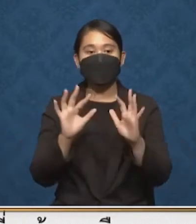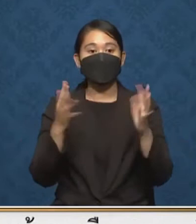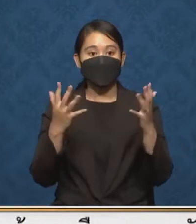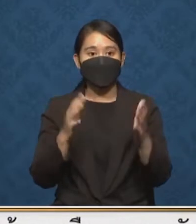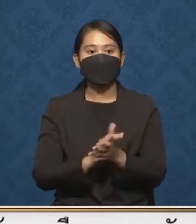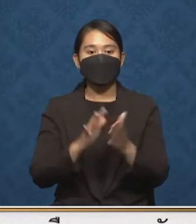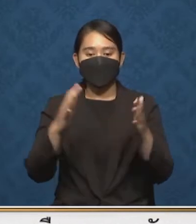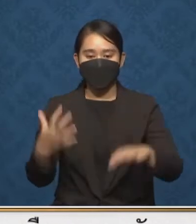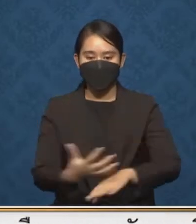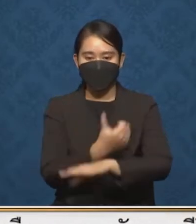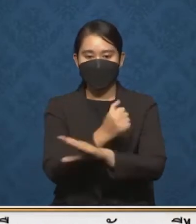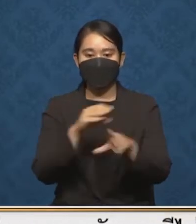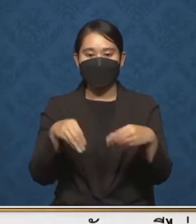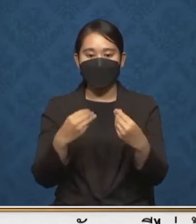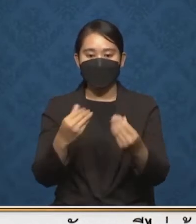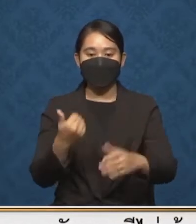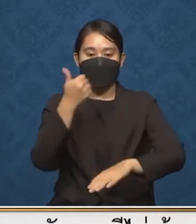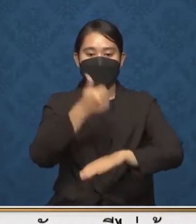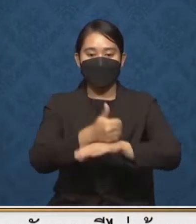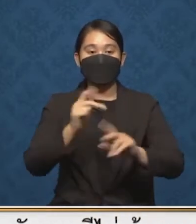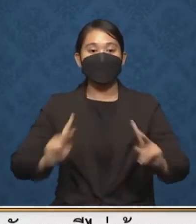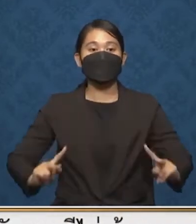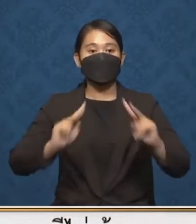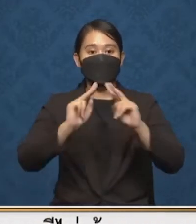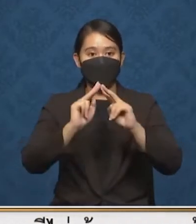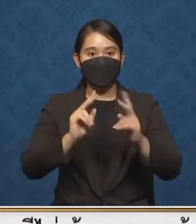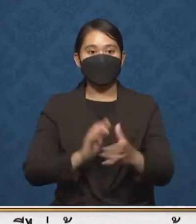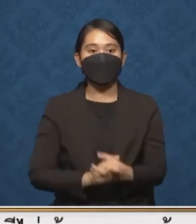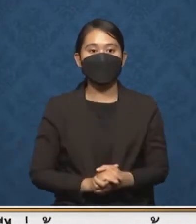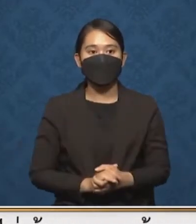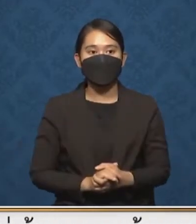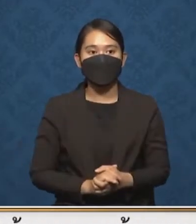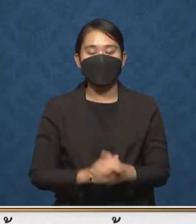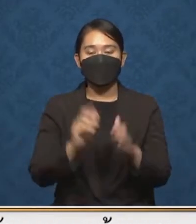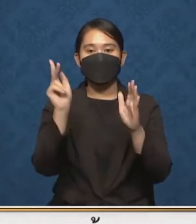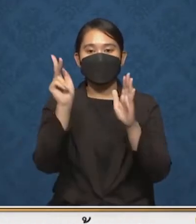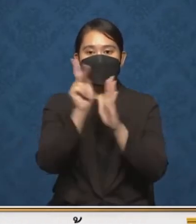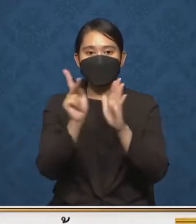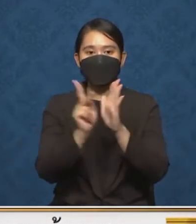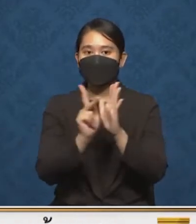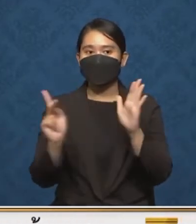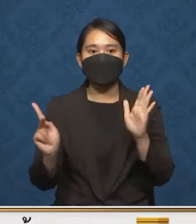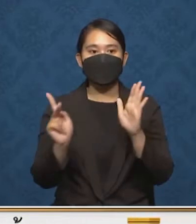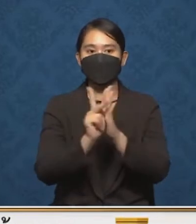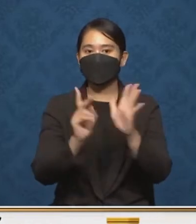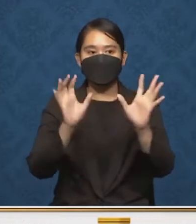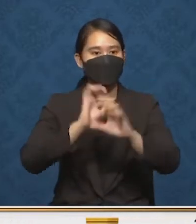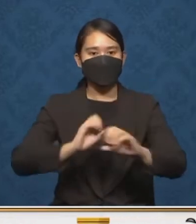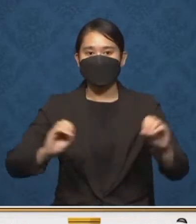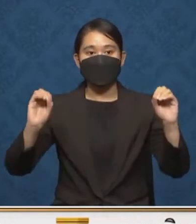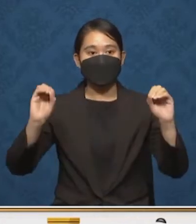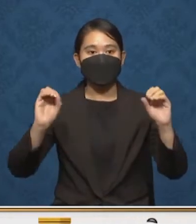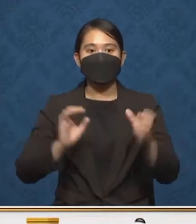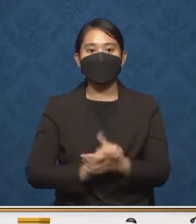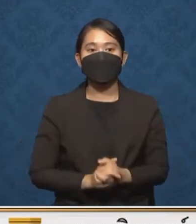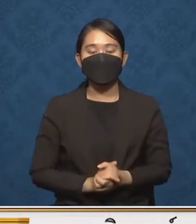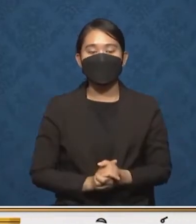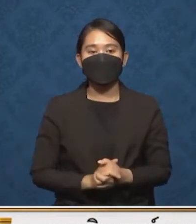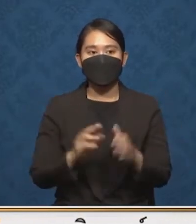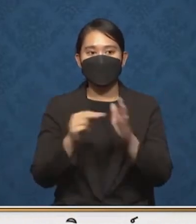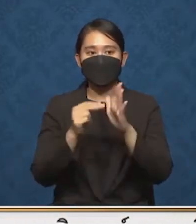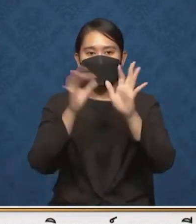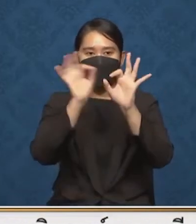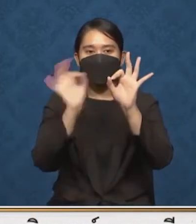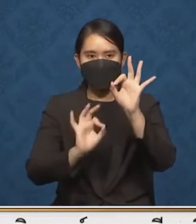นตรีว่าการกระทรวงเกษตรในฐานะรัฐมนตรีรักษาการออกกฎกระทรวงอื่นๆอีกเลยฉะนั้นข้อความเดิมสมบูรณ์อยู่แ